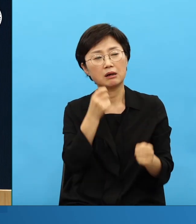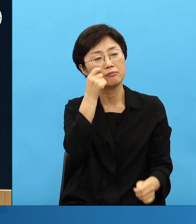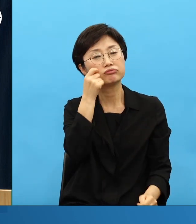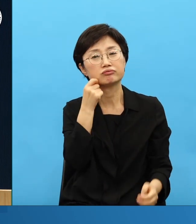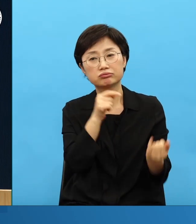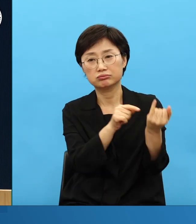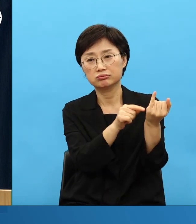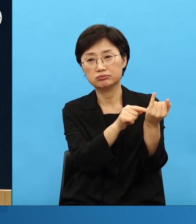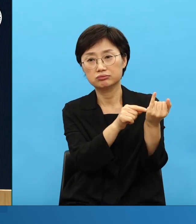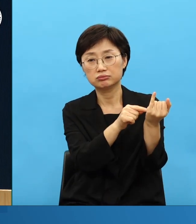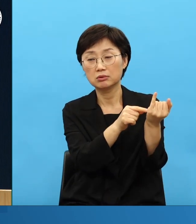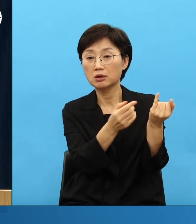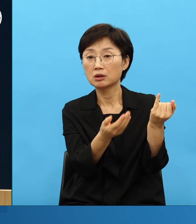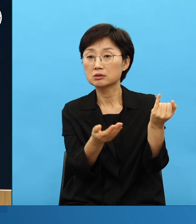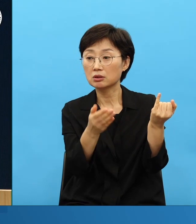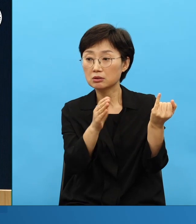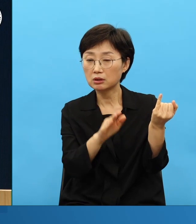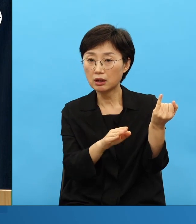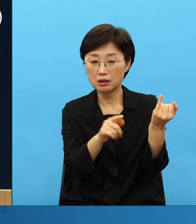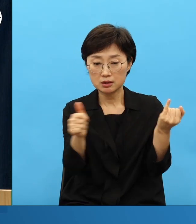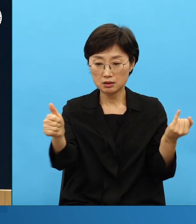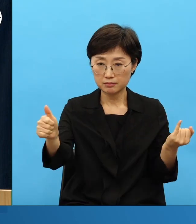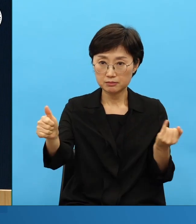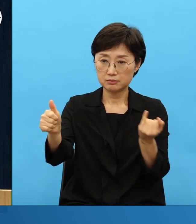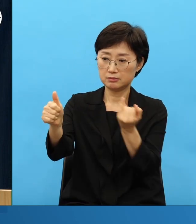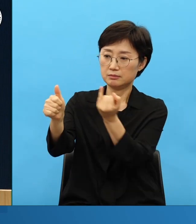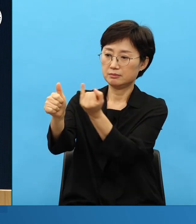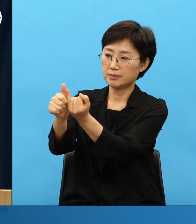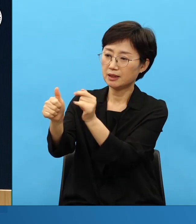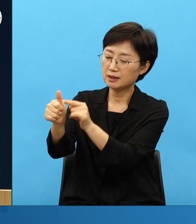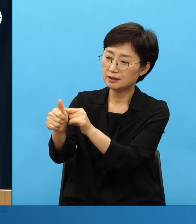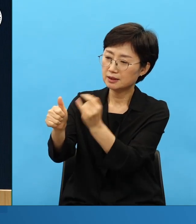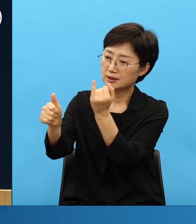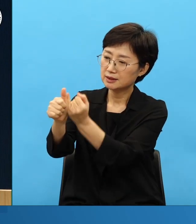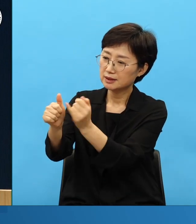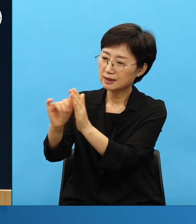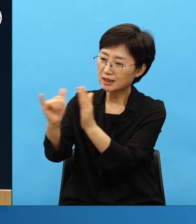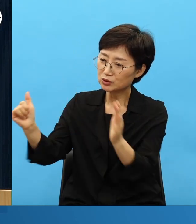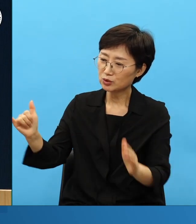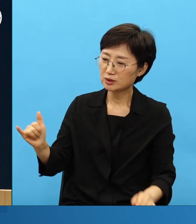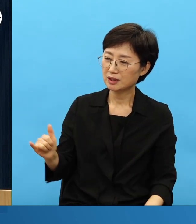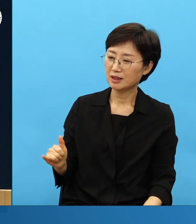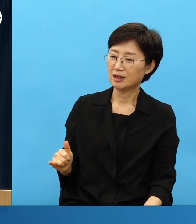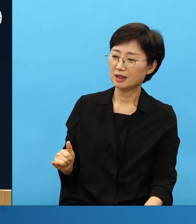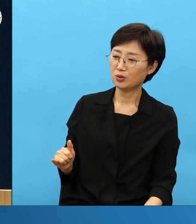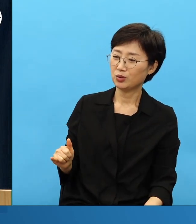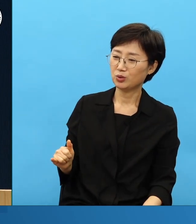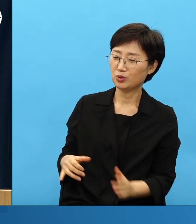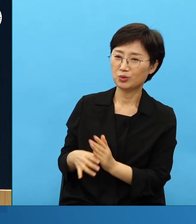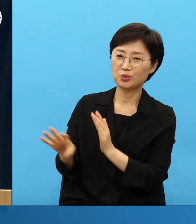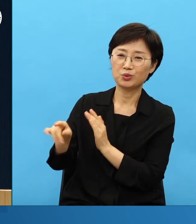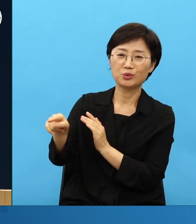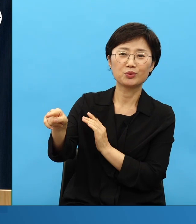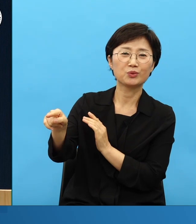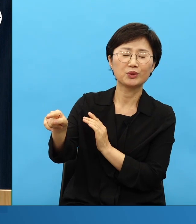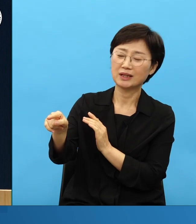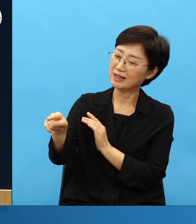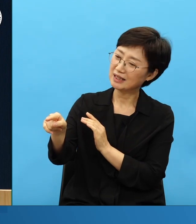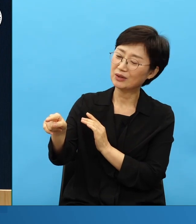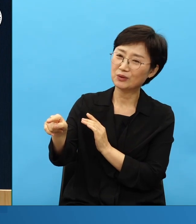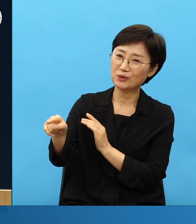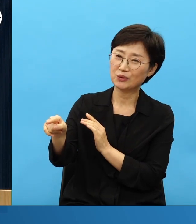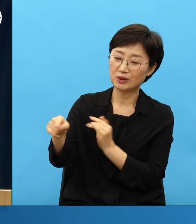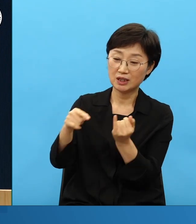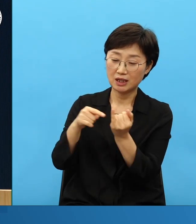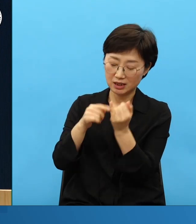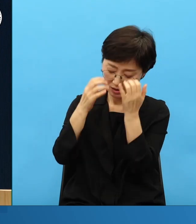그러더니 또 시집을 갔는데 시집도 또 그런 데 가. And then she got married, but she happened to marry into a family just like hers. 평생